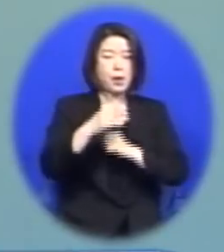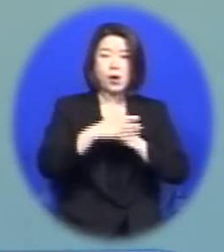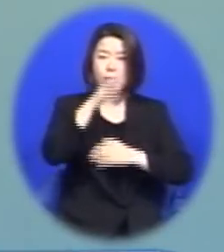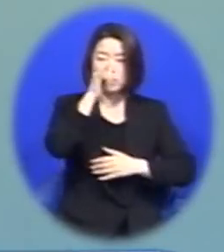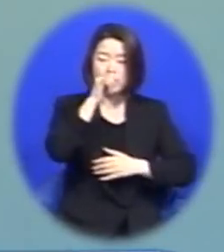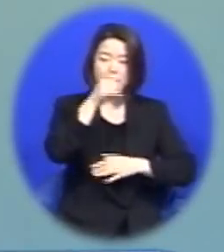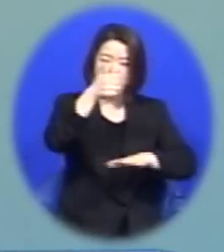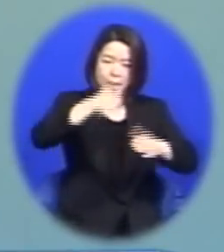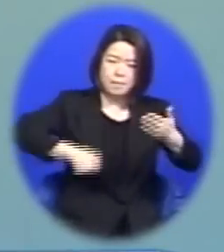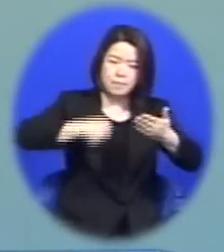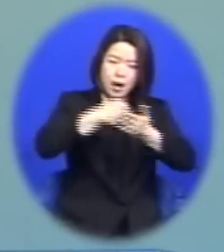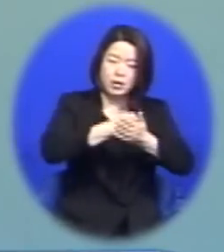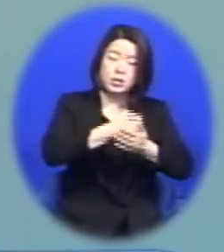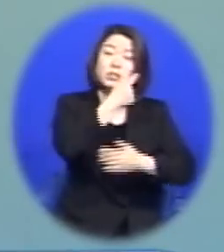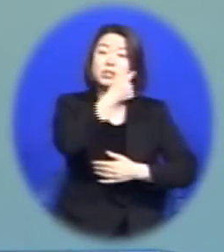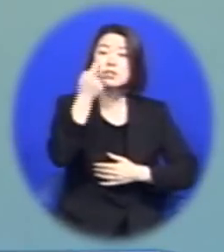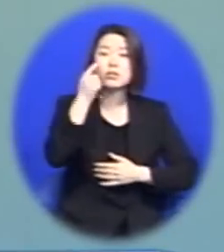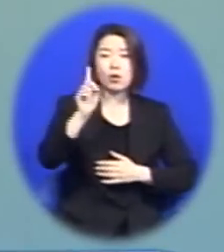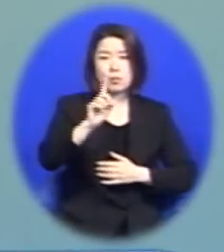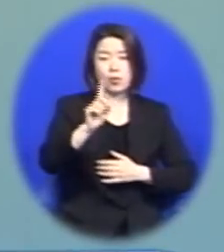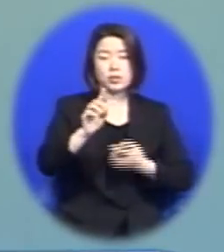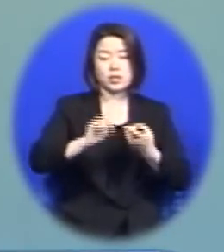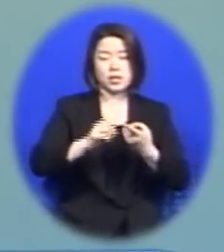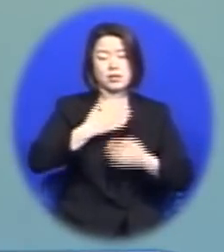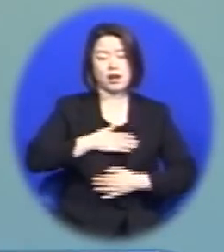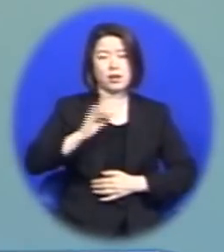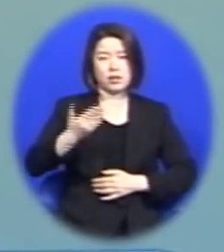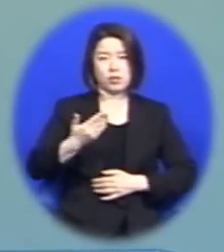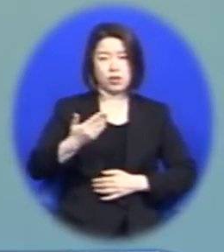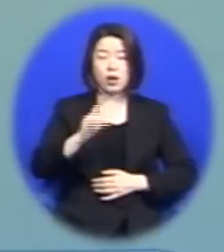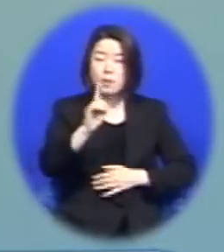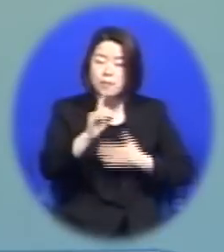증거가 먼저 아셔야 합니다 나만 생각하는거